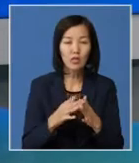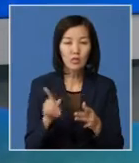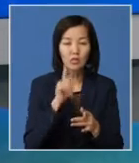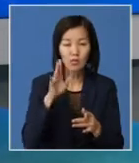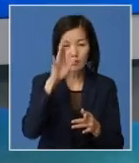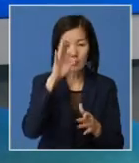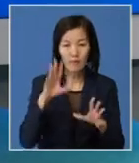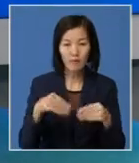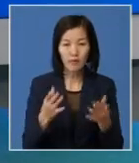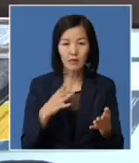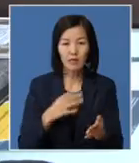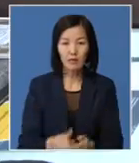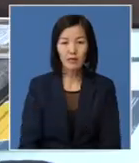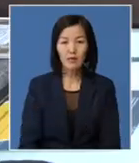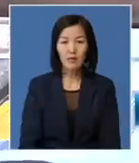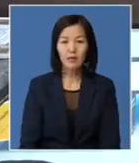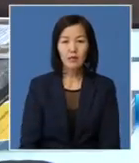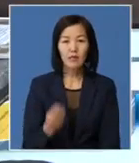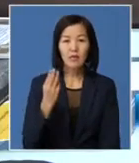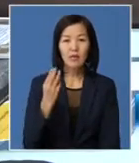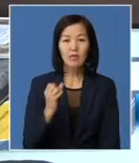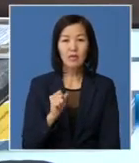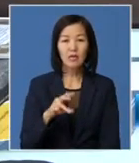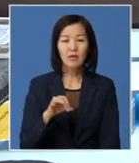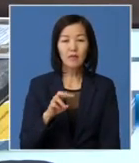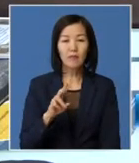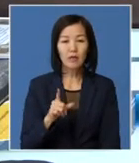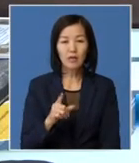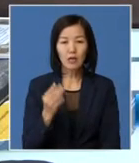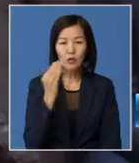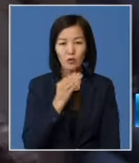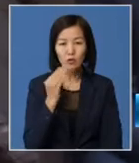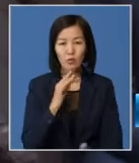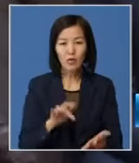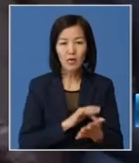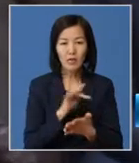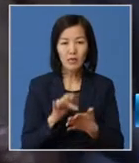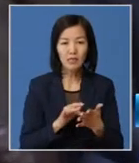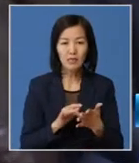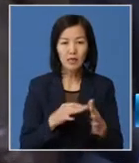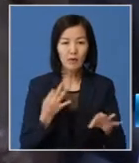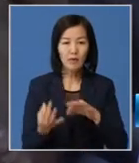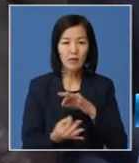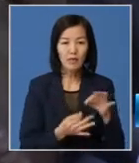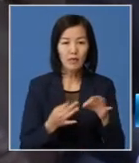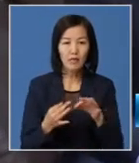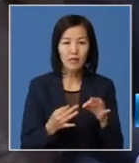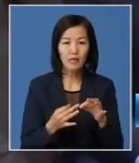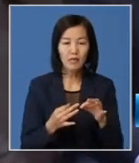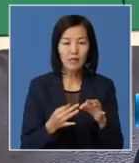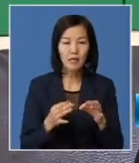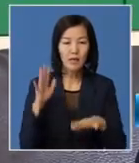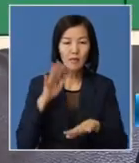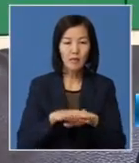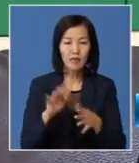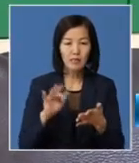тапсырды. Шамил Гемадеев Үштөбе қаласындағы балалар үйінде тәрбиеленген. Осыдан 10 жыл бұрын өз атынан банкте есепшот